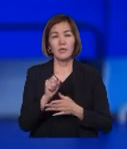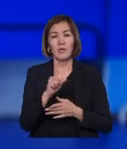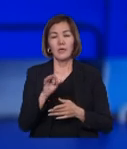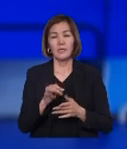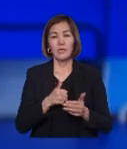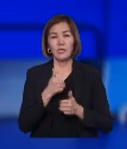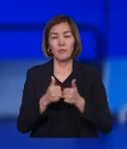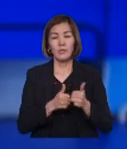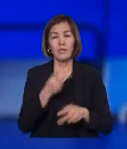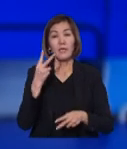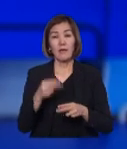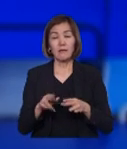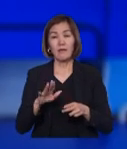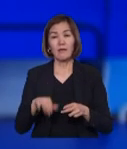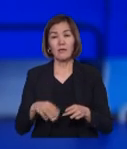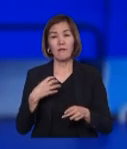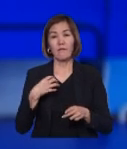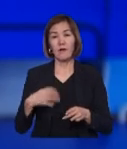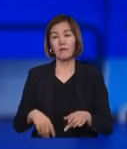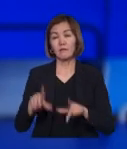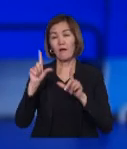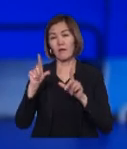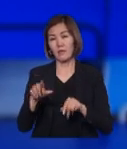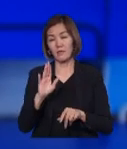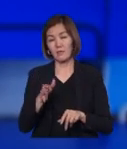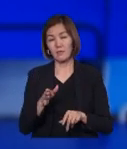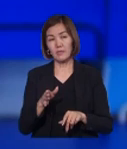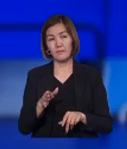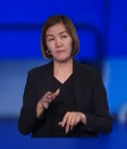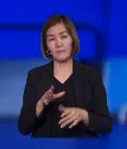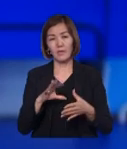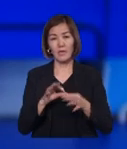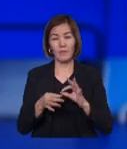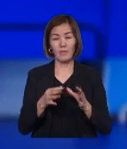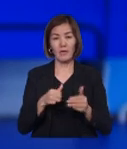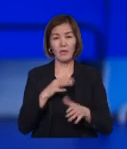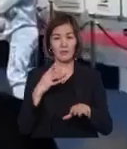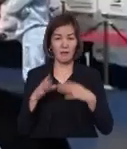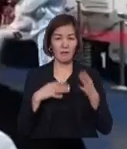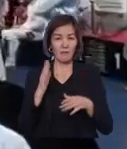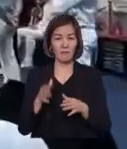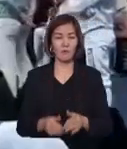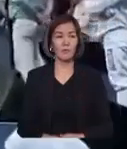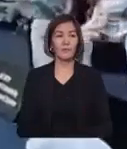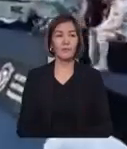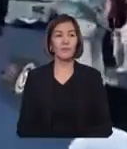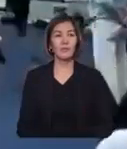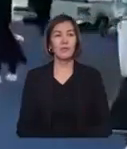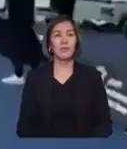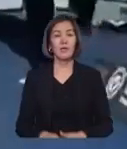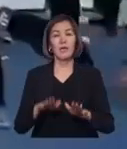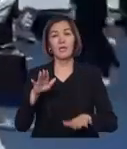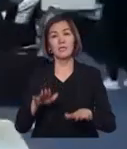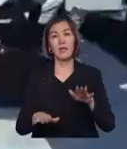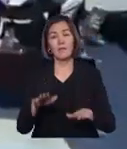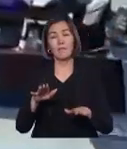кейін біз Францияға сборға кетеміз, со жақта олимпиадаға дайындаламыз. Семсерлесу салмақ дәрежелер